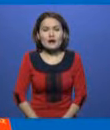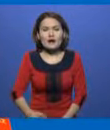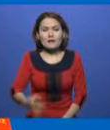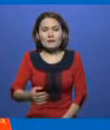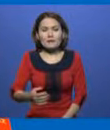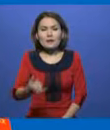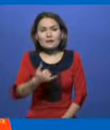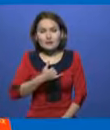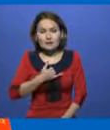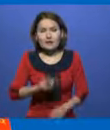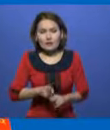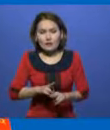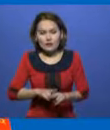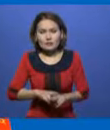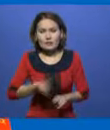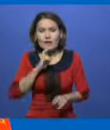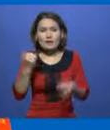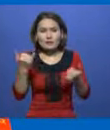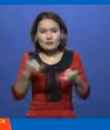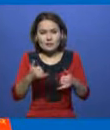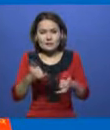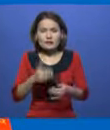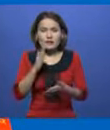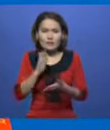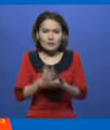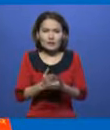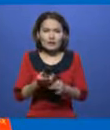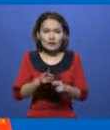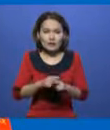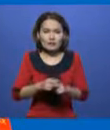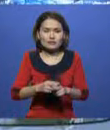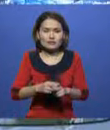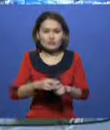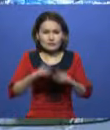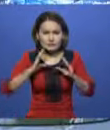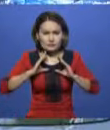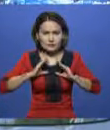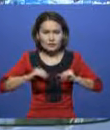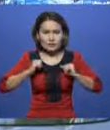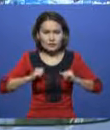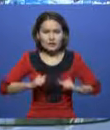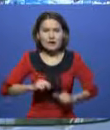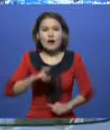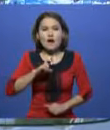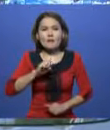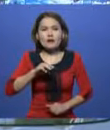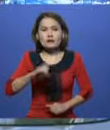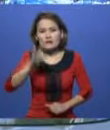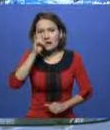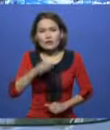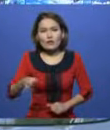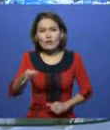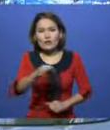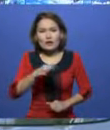жағы нарыққа шығармайды деген ондай біз нені айтылмаймыз. Батыс Қазақстан облысында қойларын